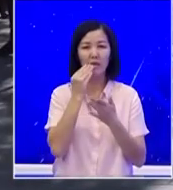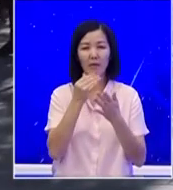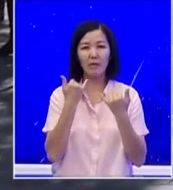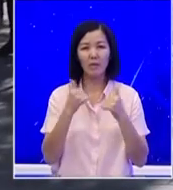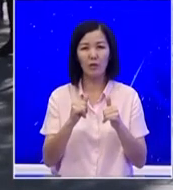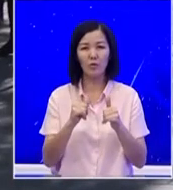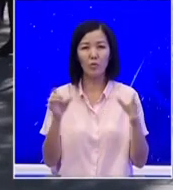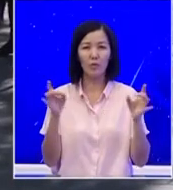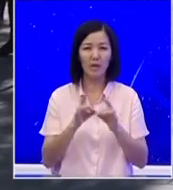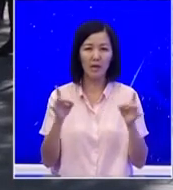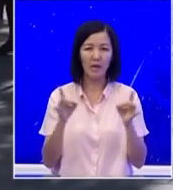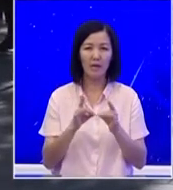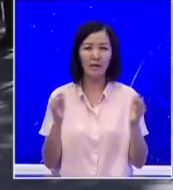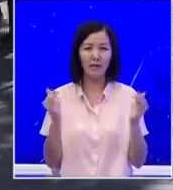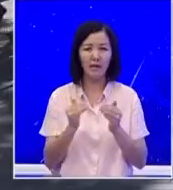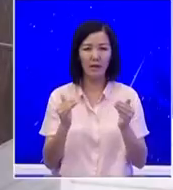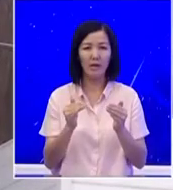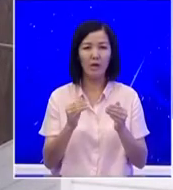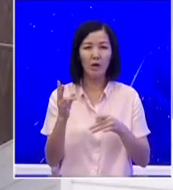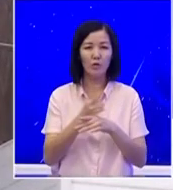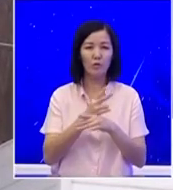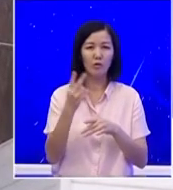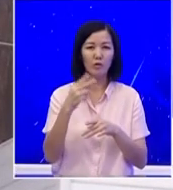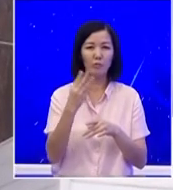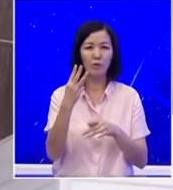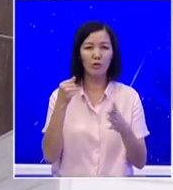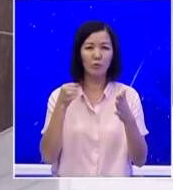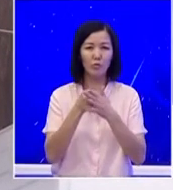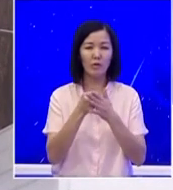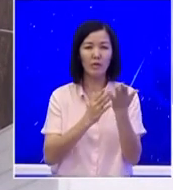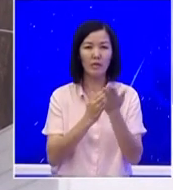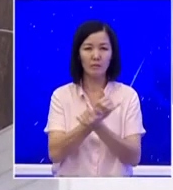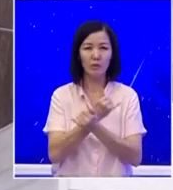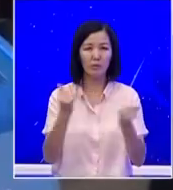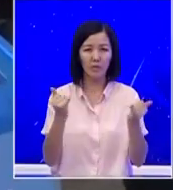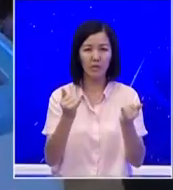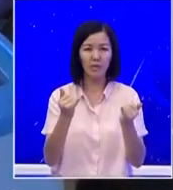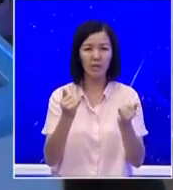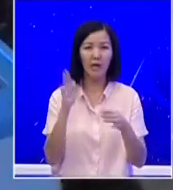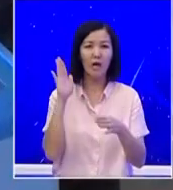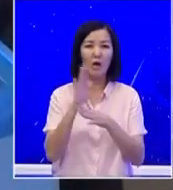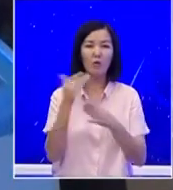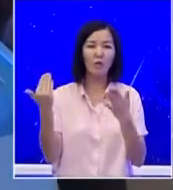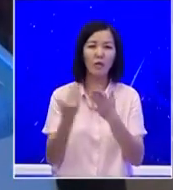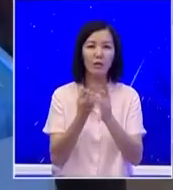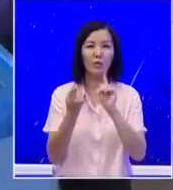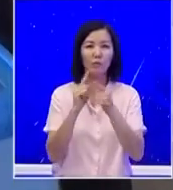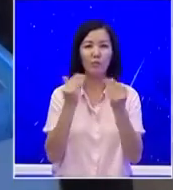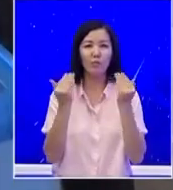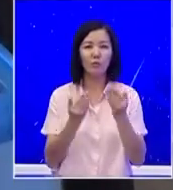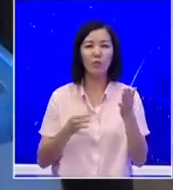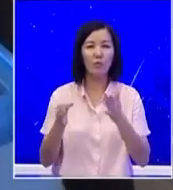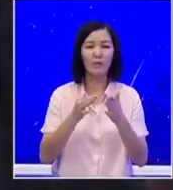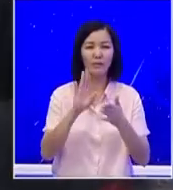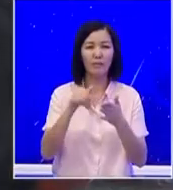орындары, мейрамхана, дәмханалар болса, түнгі сағат 23:00-ге дейін қызмет көрсетеді. Қаулыдағы жаңа өзгерістерді бүгін облыстың